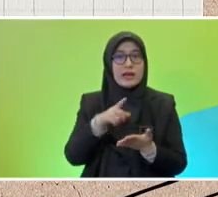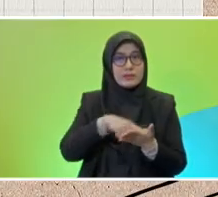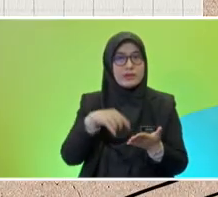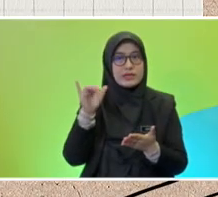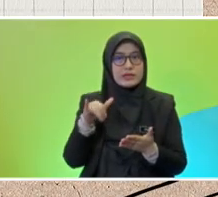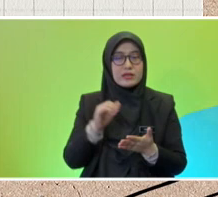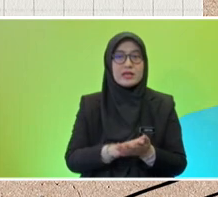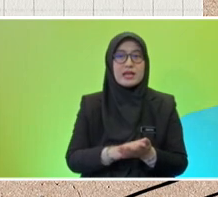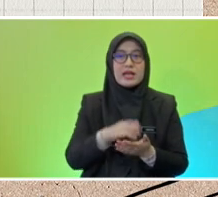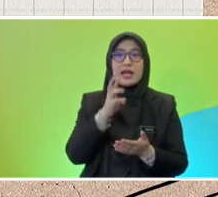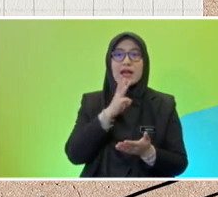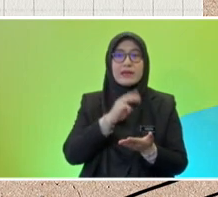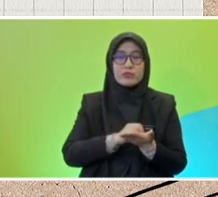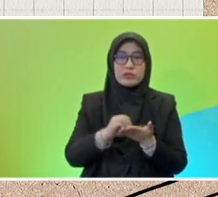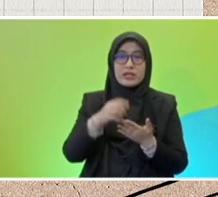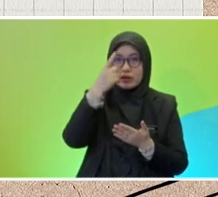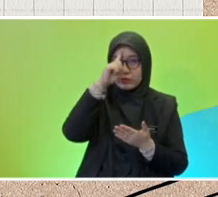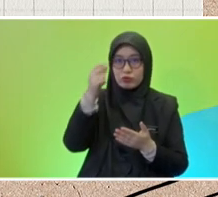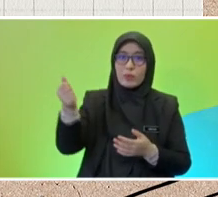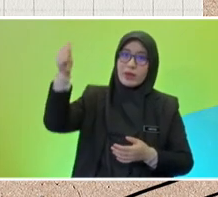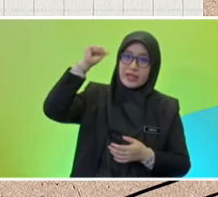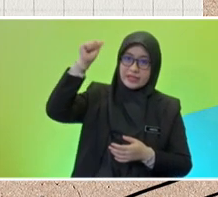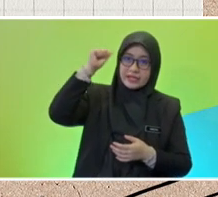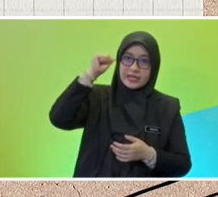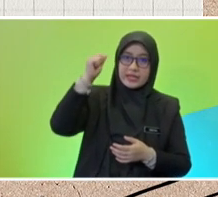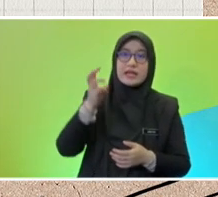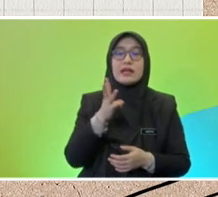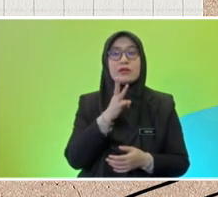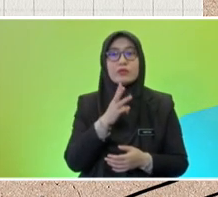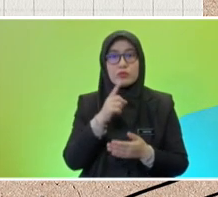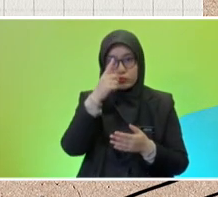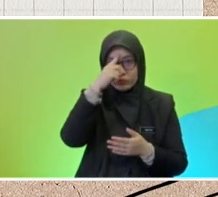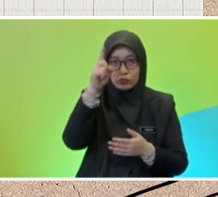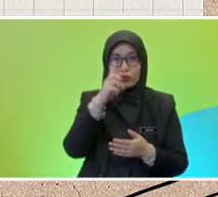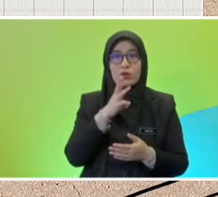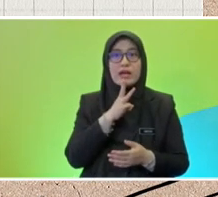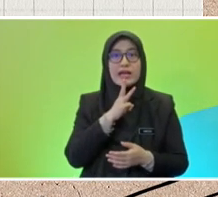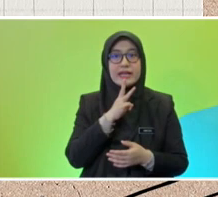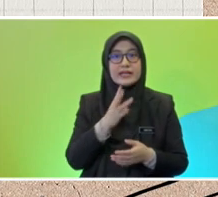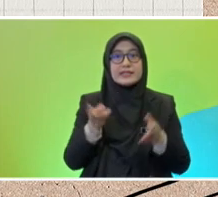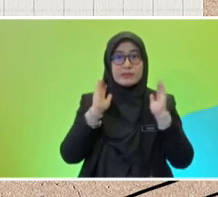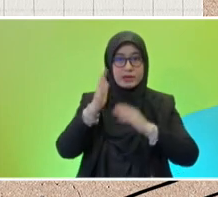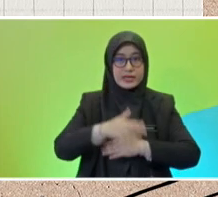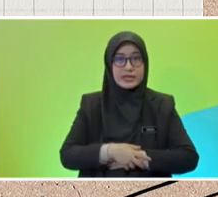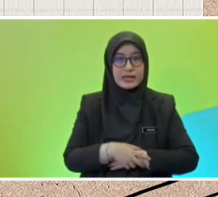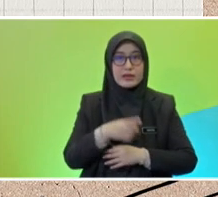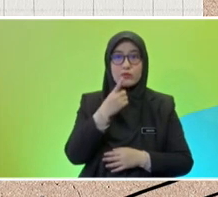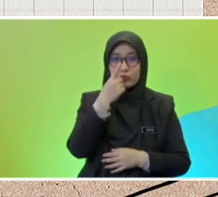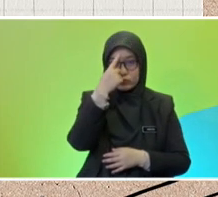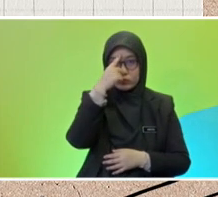berudu kemudian kita boleh gunakan untuk menghilangkan najis dan juga